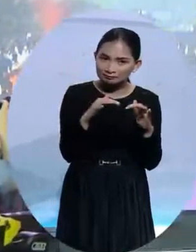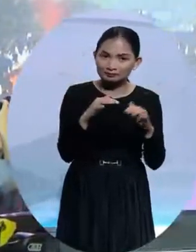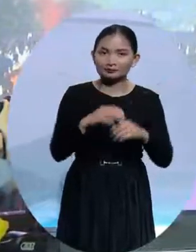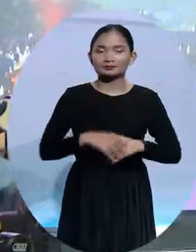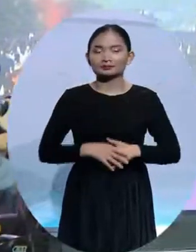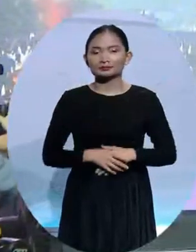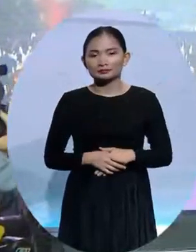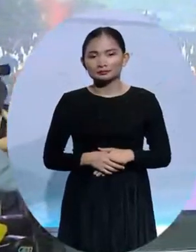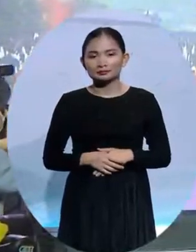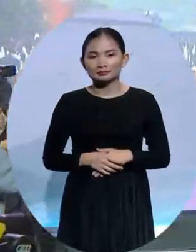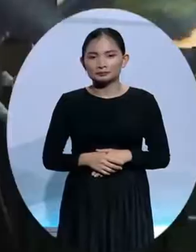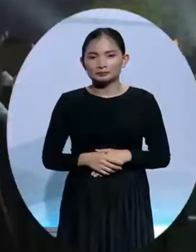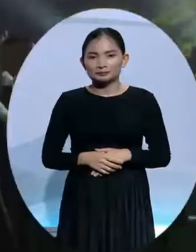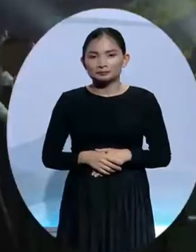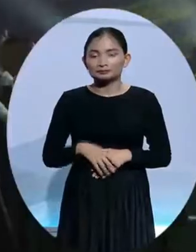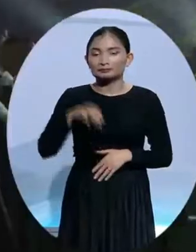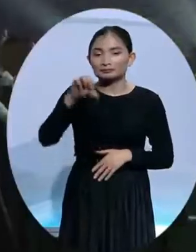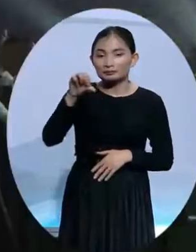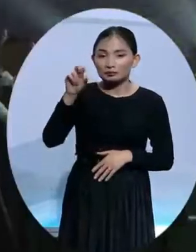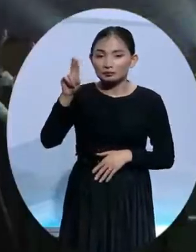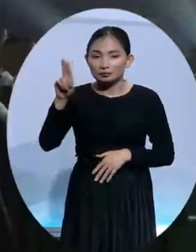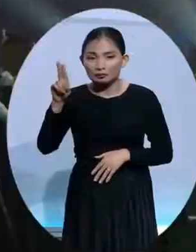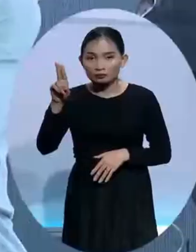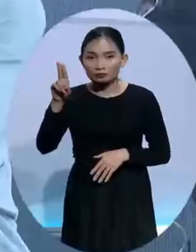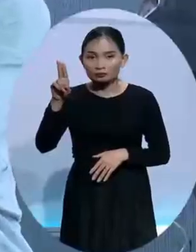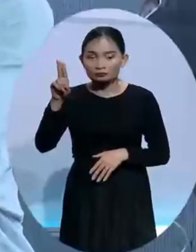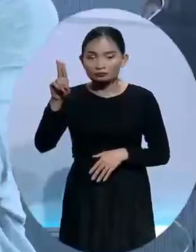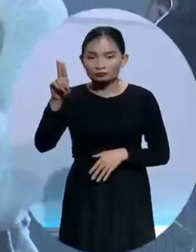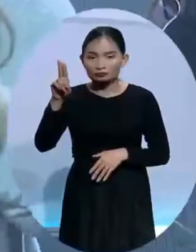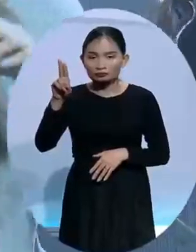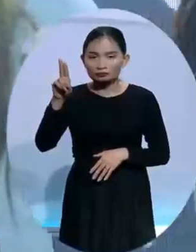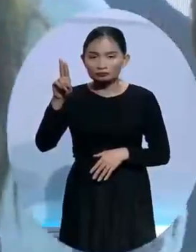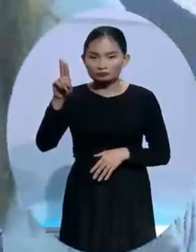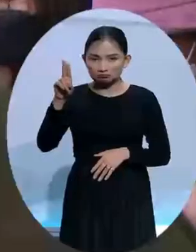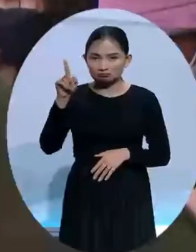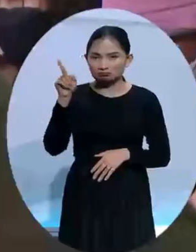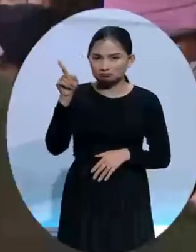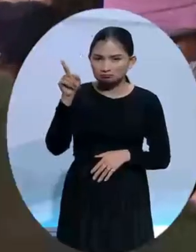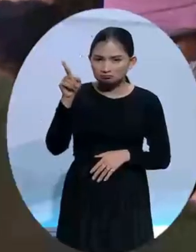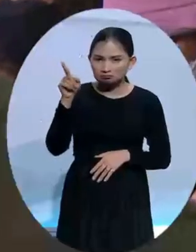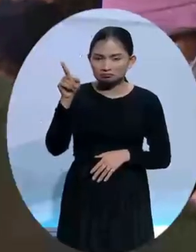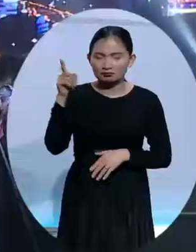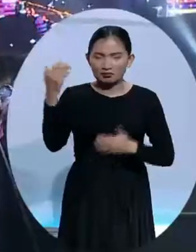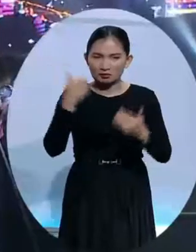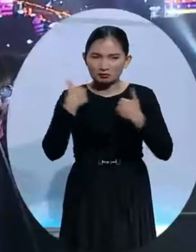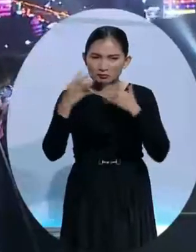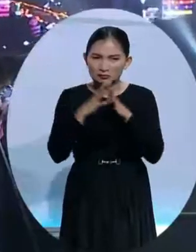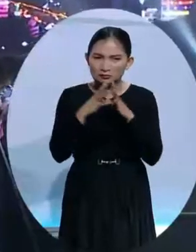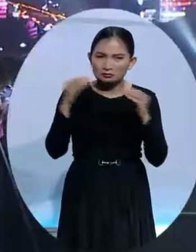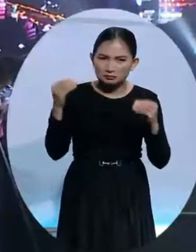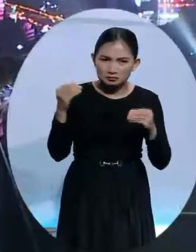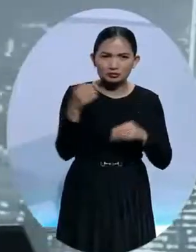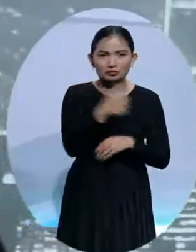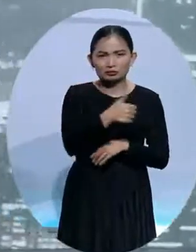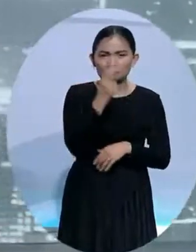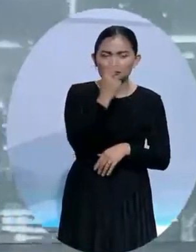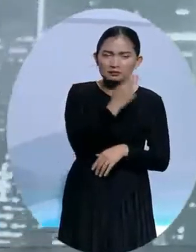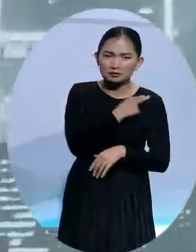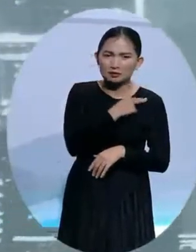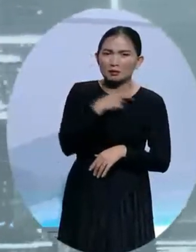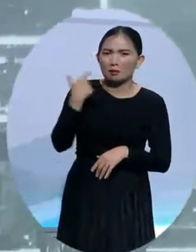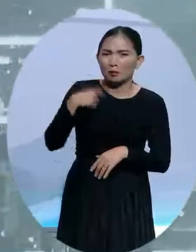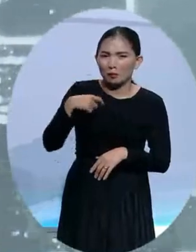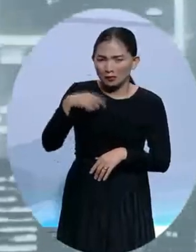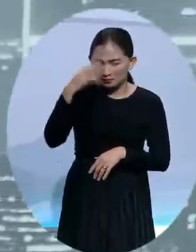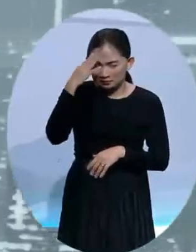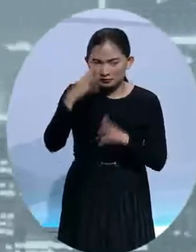dẫn đầu xu hướng thế giới. Sự kiện tập trung vào những nét văn hóa từ lâu đã ảnh hưởng rộng rãi và trở nên quen thuộc với người dân Việt Nam. Tại sự